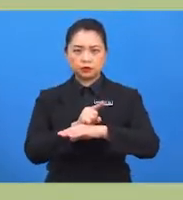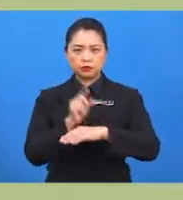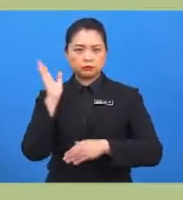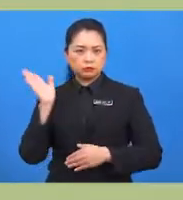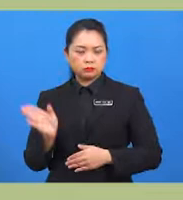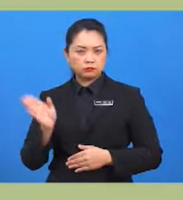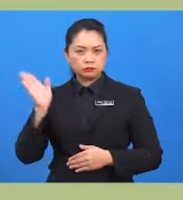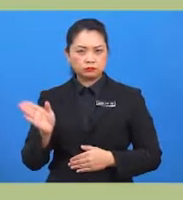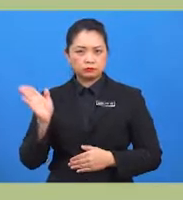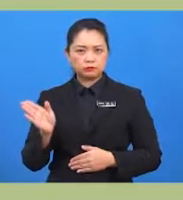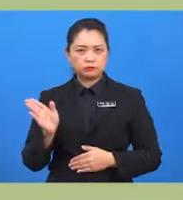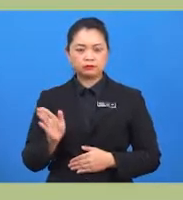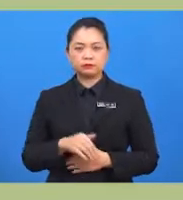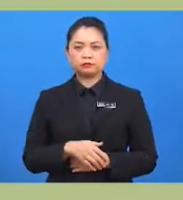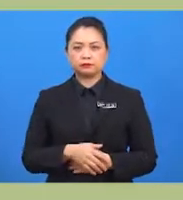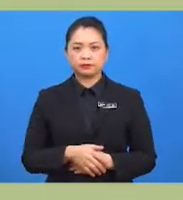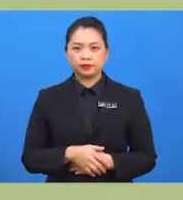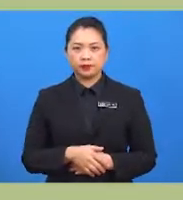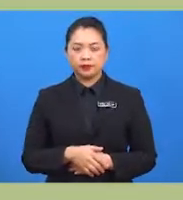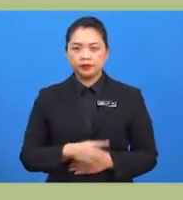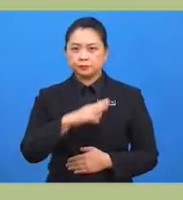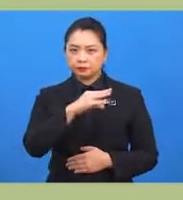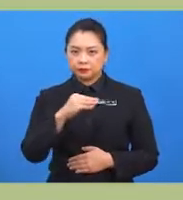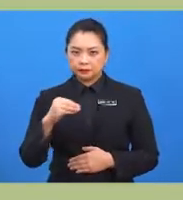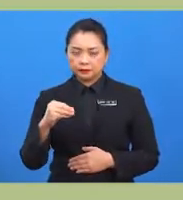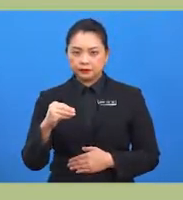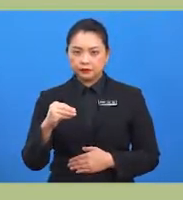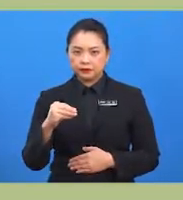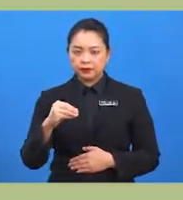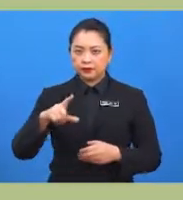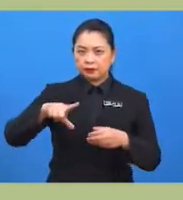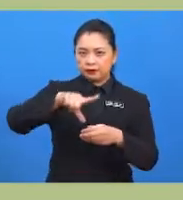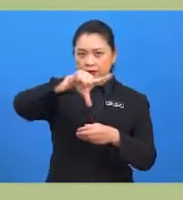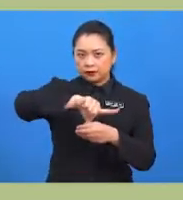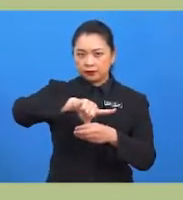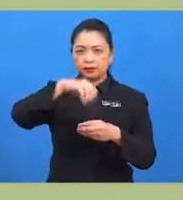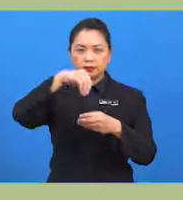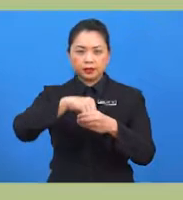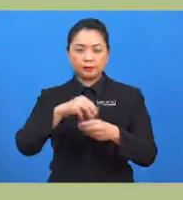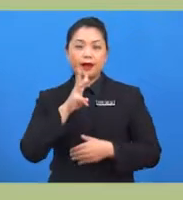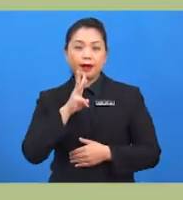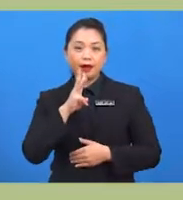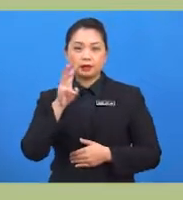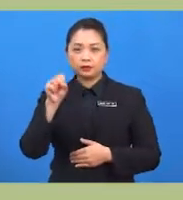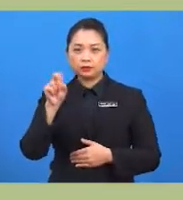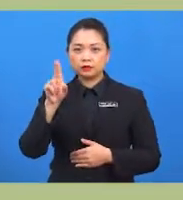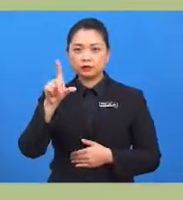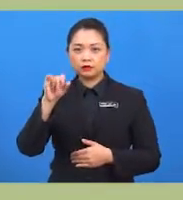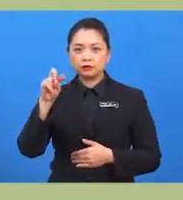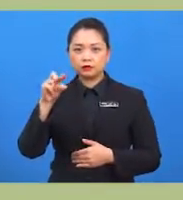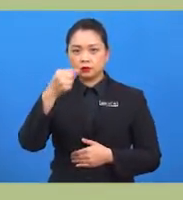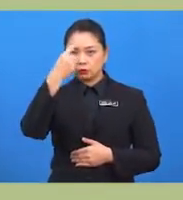G pepaj Natrium karbonat dan melarutkannya di dalam air suling untuk